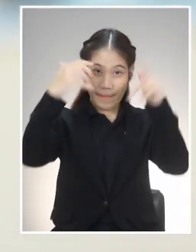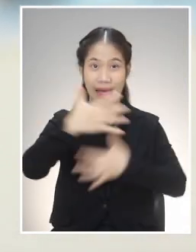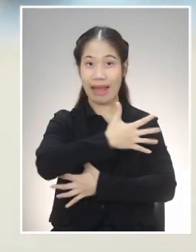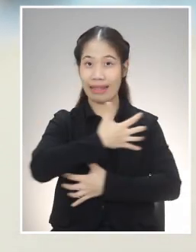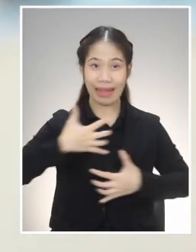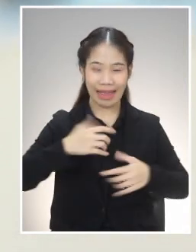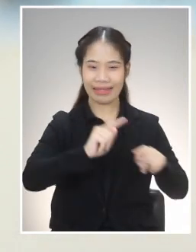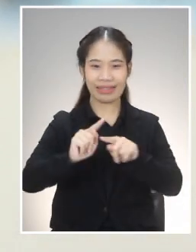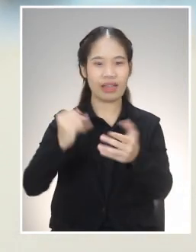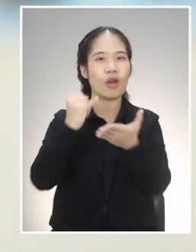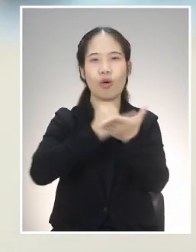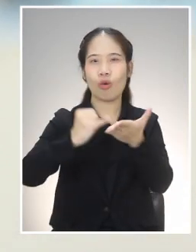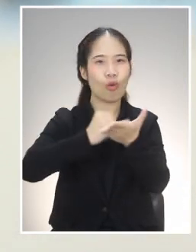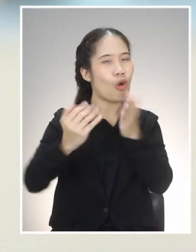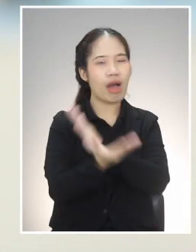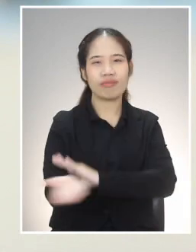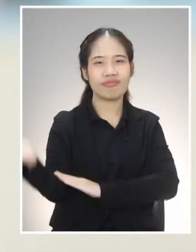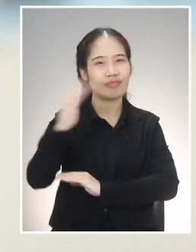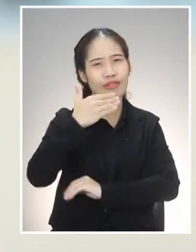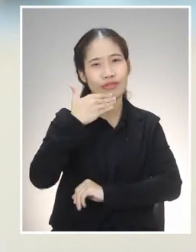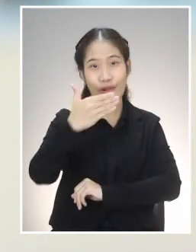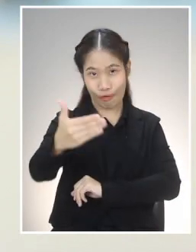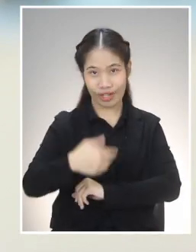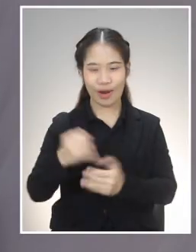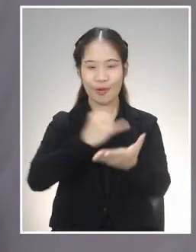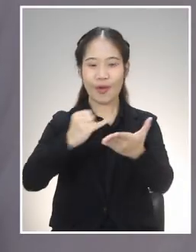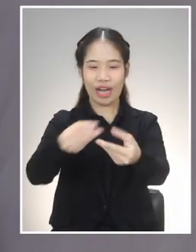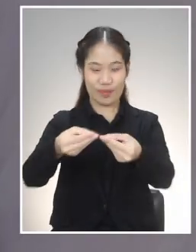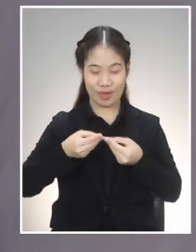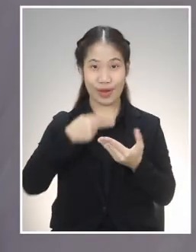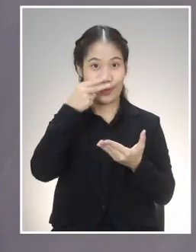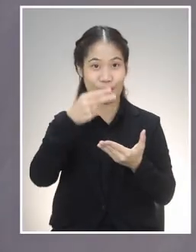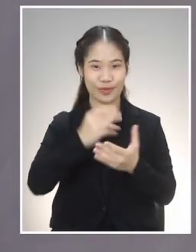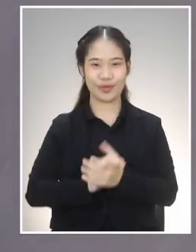ทำนี้มันจะว่าตลอดวาดรูปตลอดค่ะมาน้อยดู